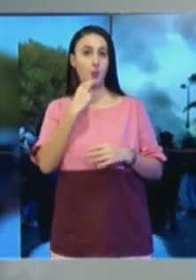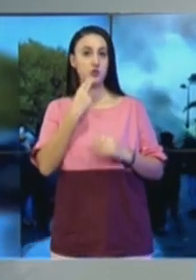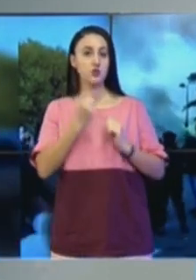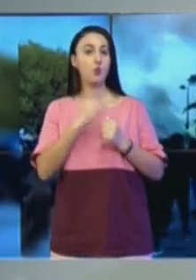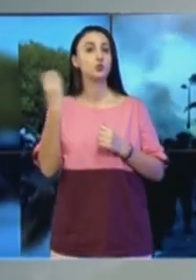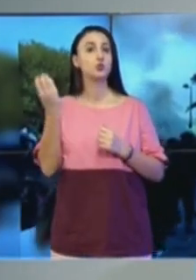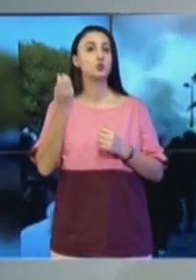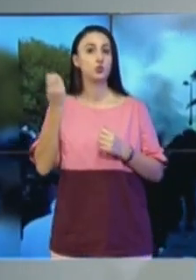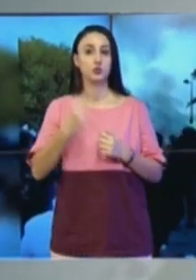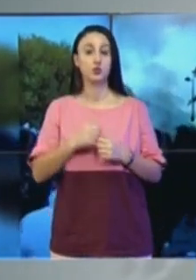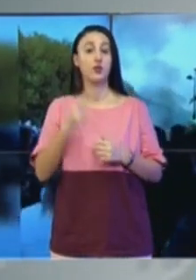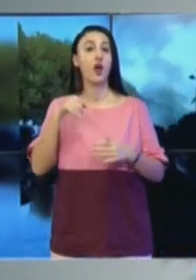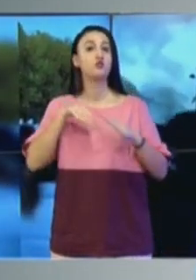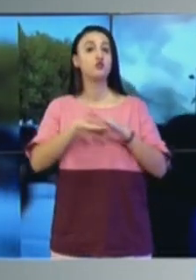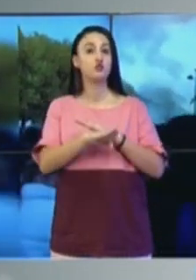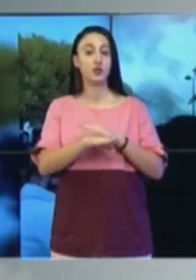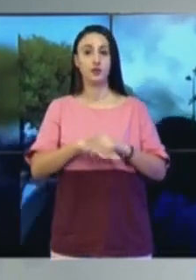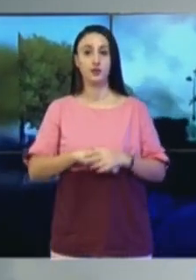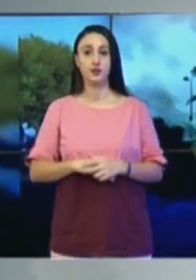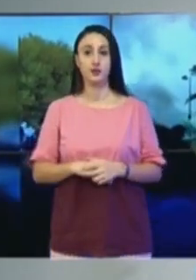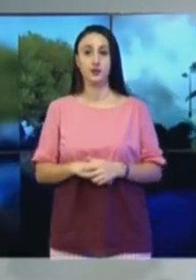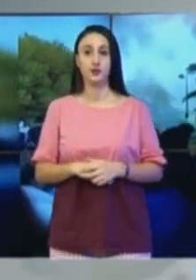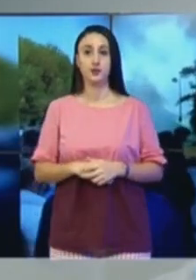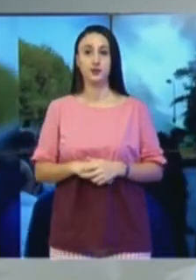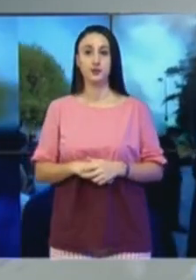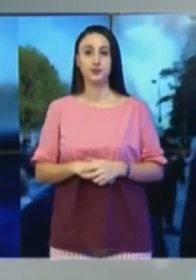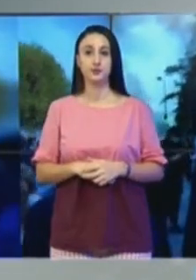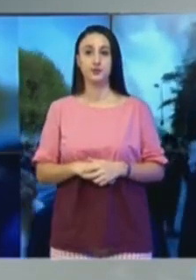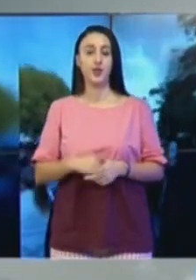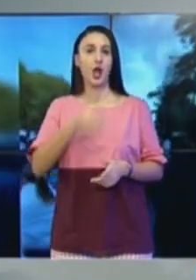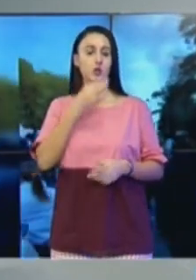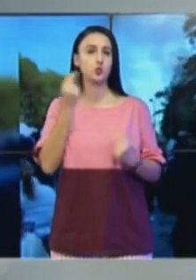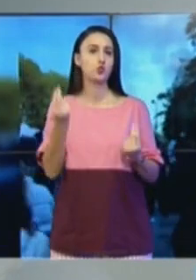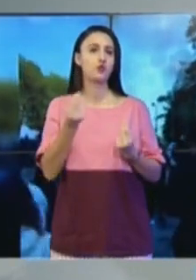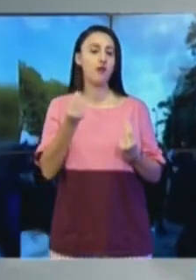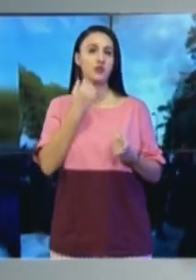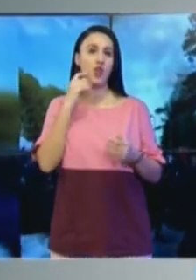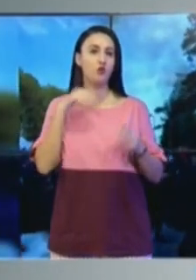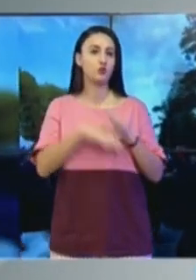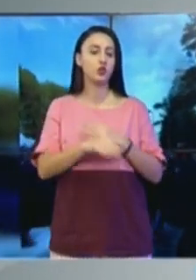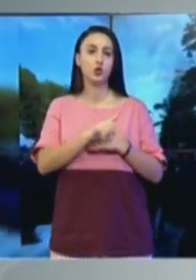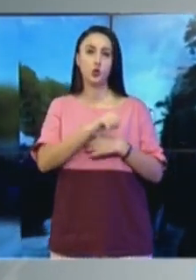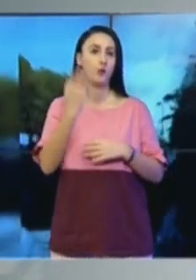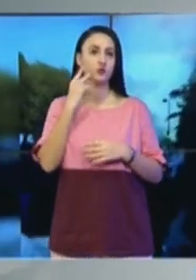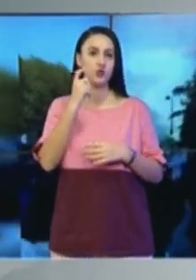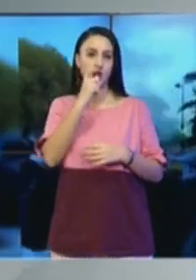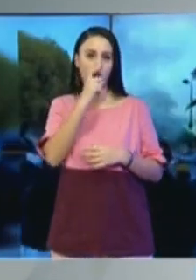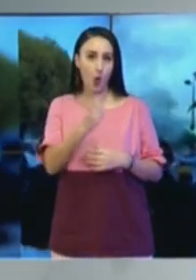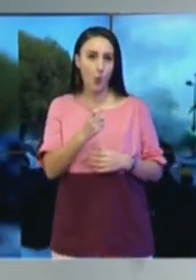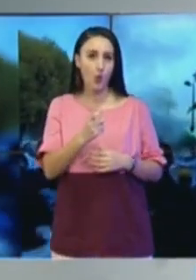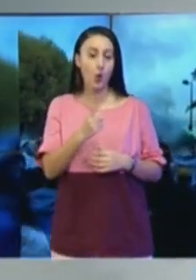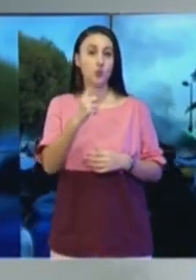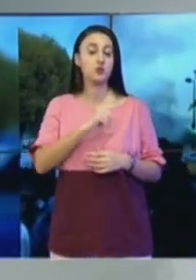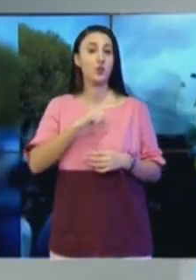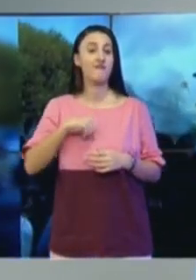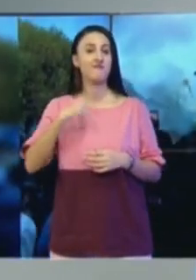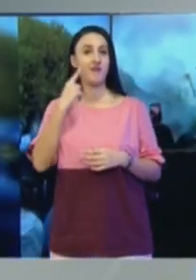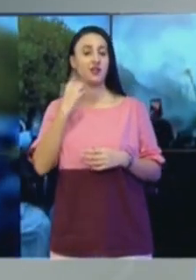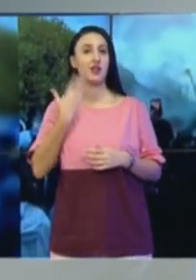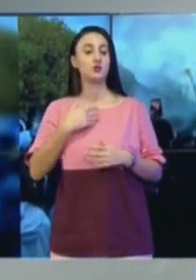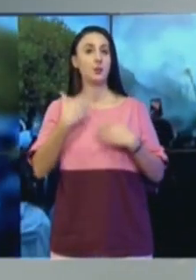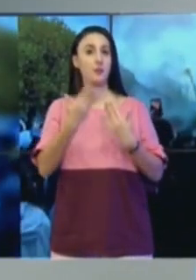așa. Ea a fugit, nu știu, a zis ceva când a fugit, dar n-am mai, că deja mi-era foarte rău. O singură fetiță s-a plecat